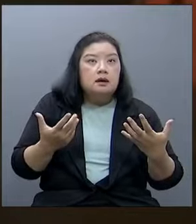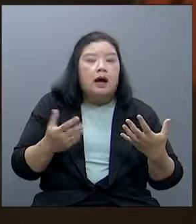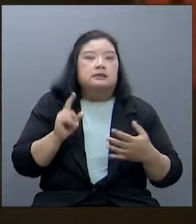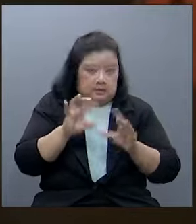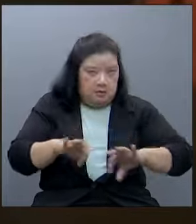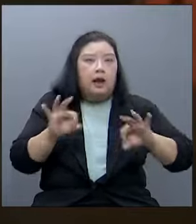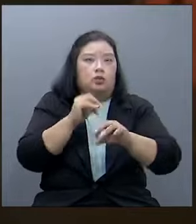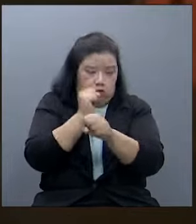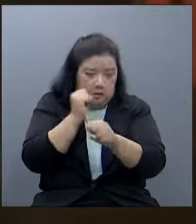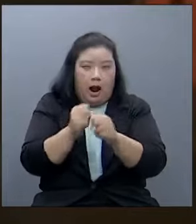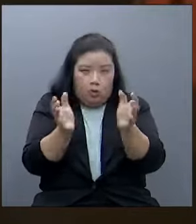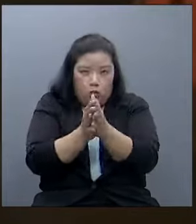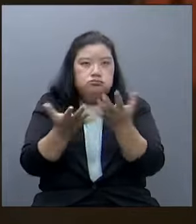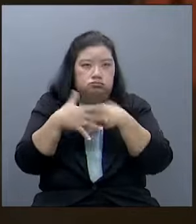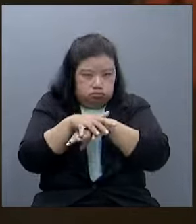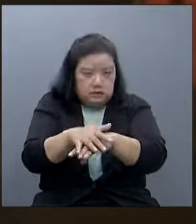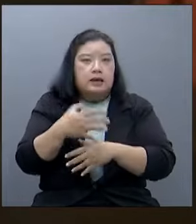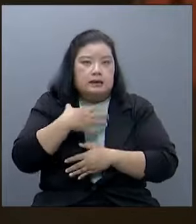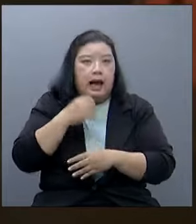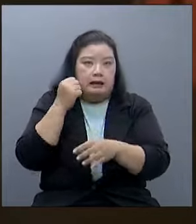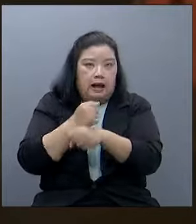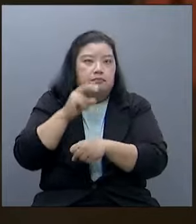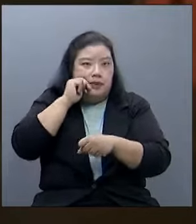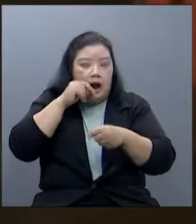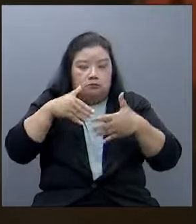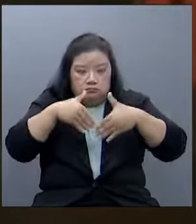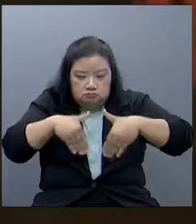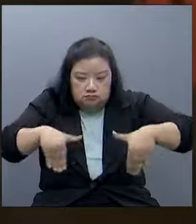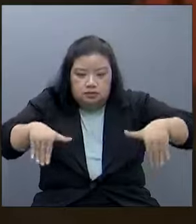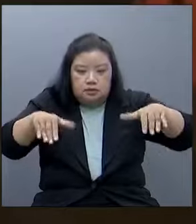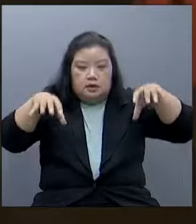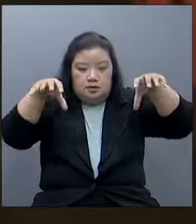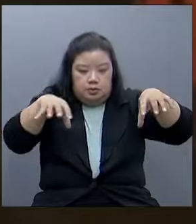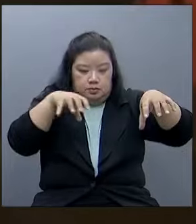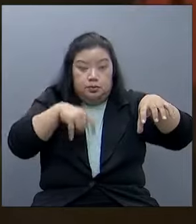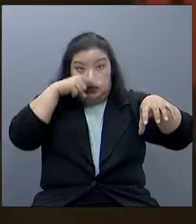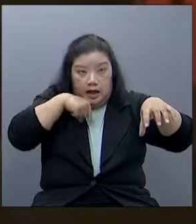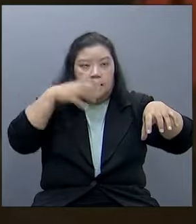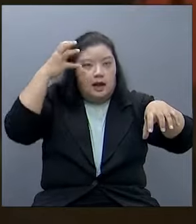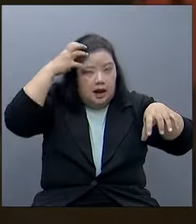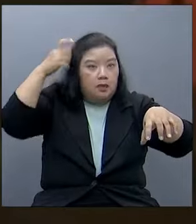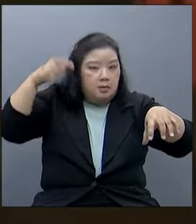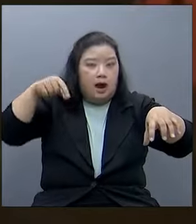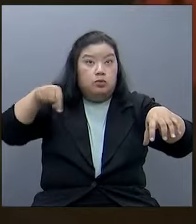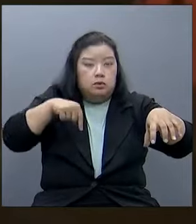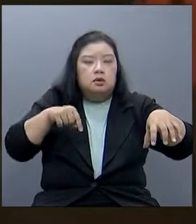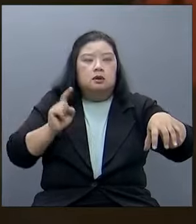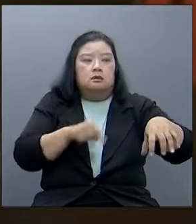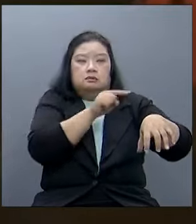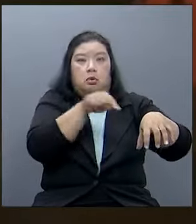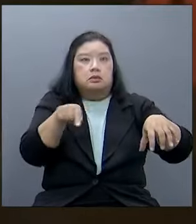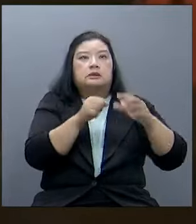ัญการทจะทำเคือนรายต่ ในรมนเหานี้แ่นอนMLC หรอ MRC จะมีบทบาทมาก